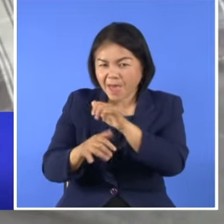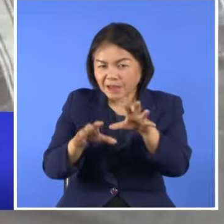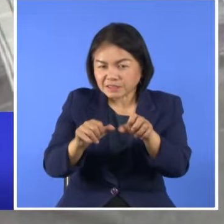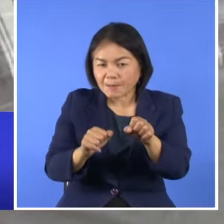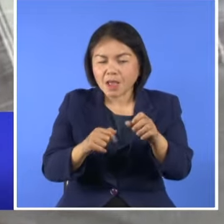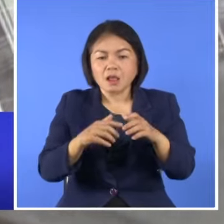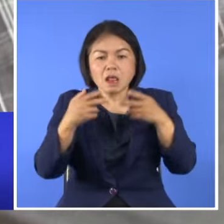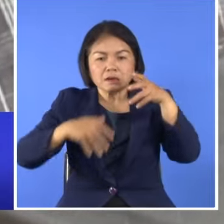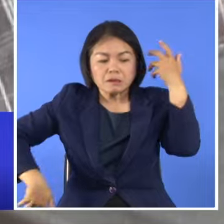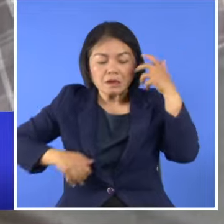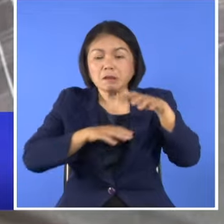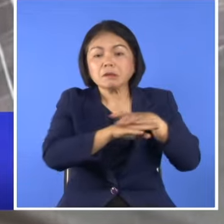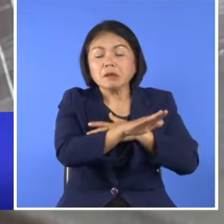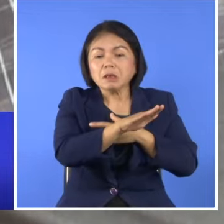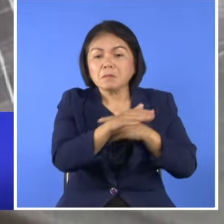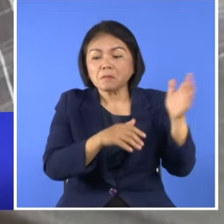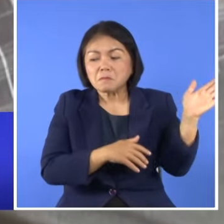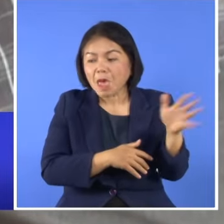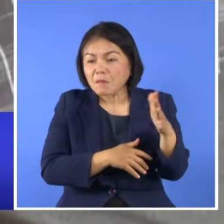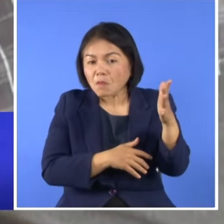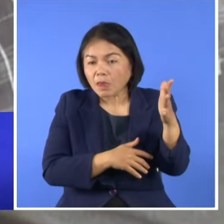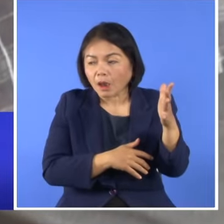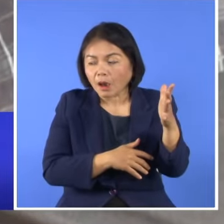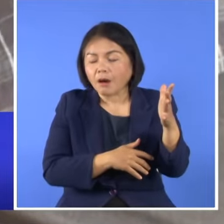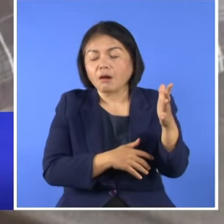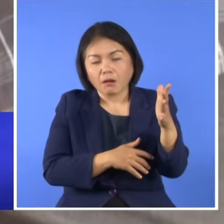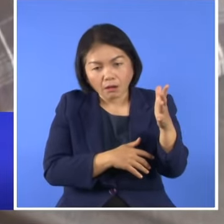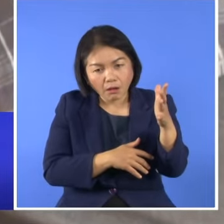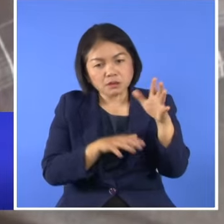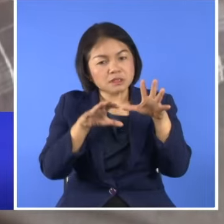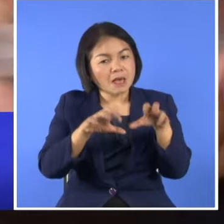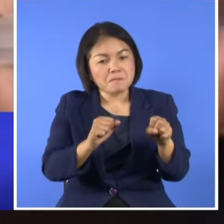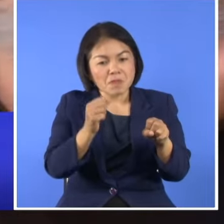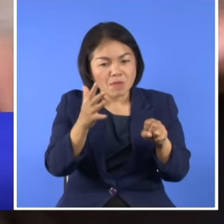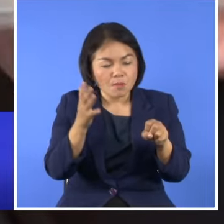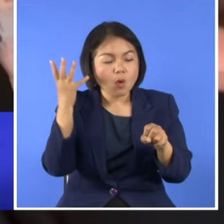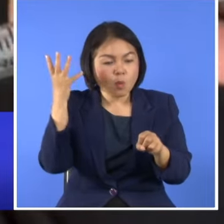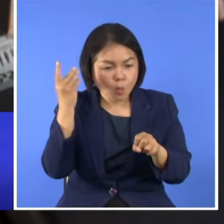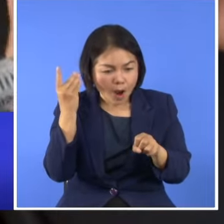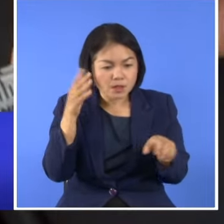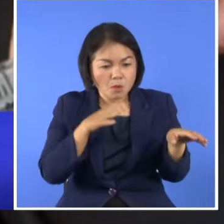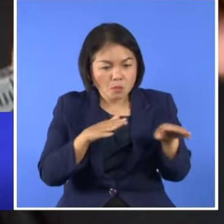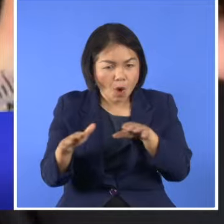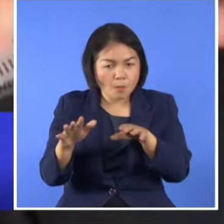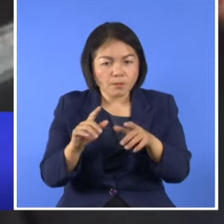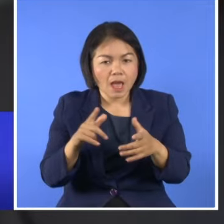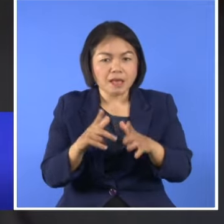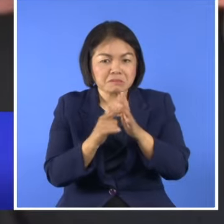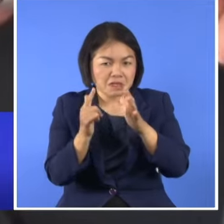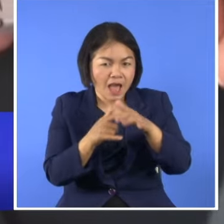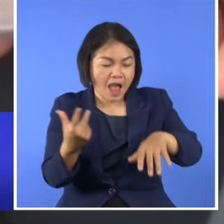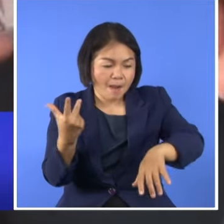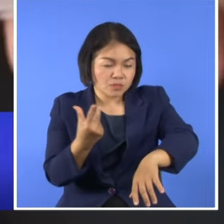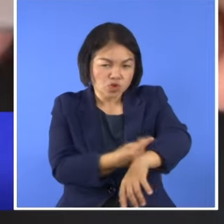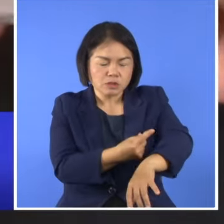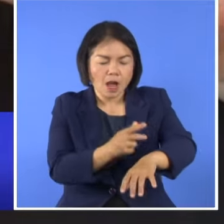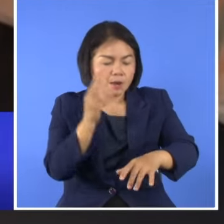หรอกประมาณนี้ประมาณนี้นี่แหละครับไม่โผล่มาให้เห็นเลยนะครับจึงจับไม่ได้ว่าอย่างงั้นอ้าวเจ้าหน้าที่ก็เเตรียมอุปกรณ์อยู่นะครับเป็นยาสลป